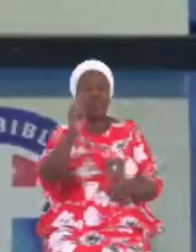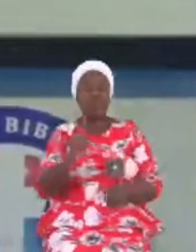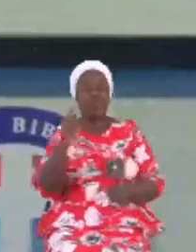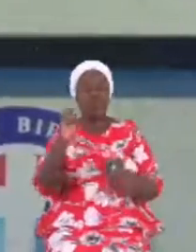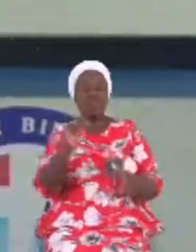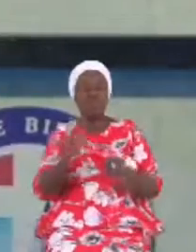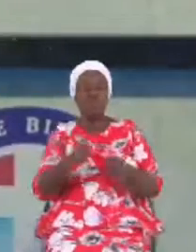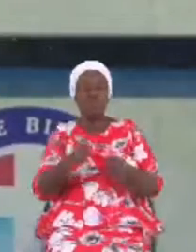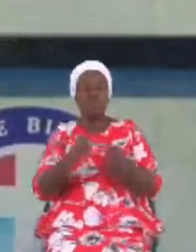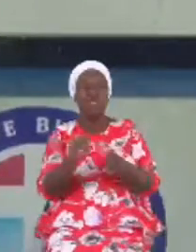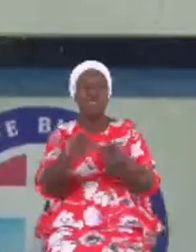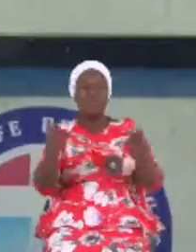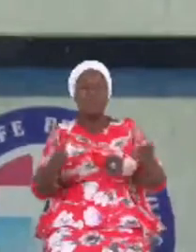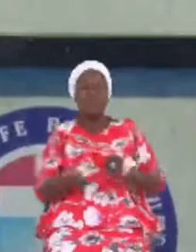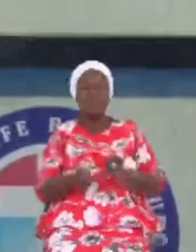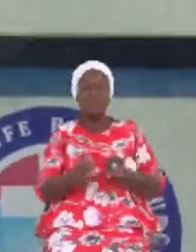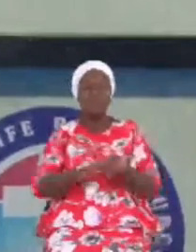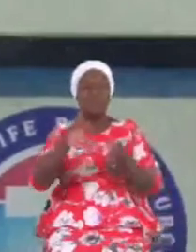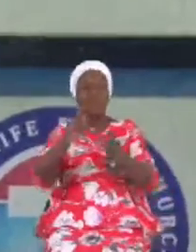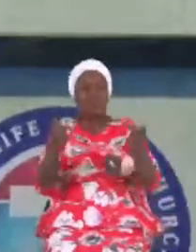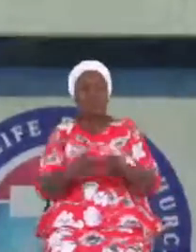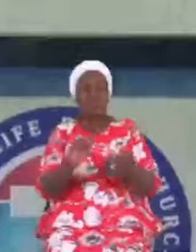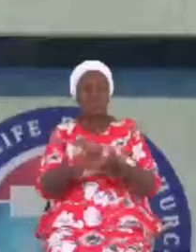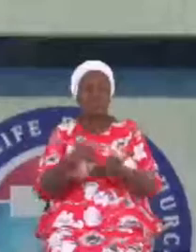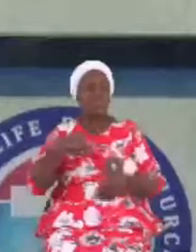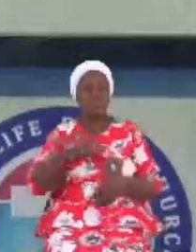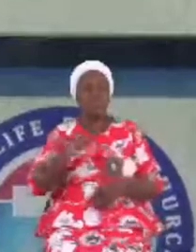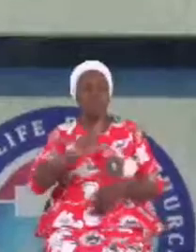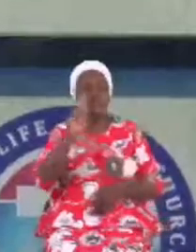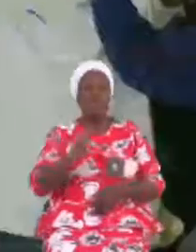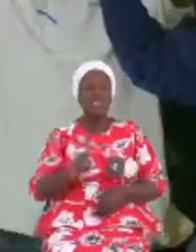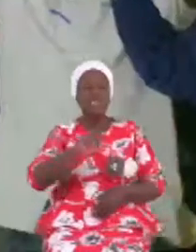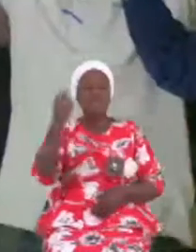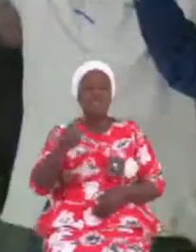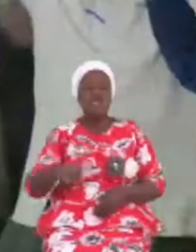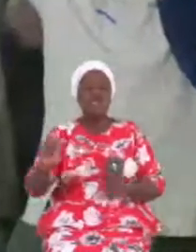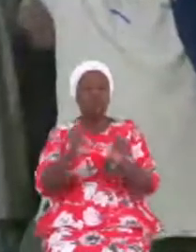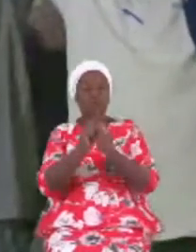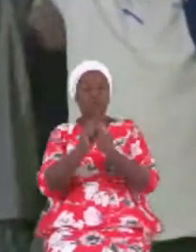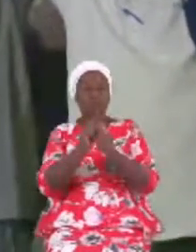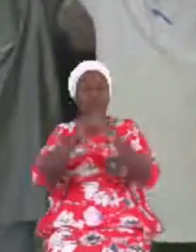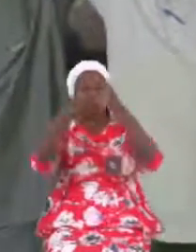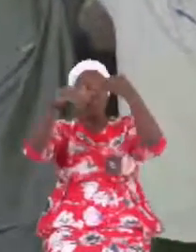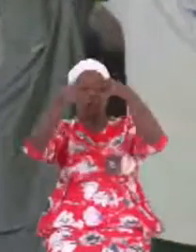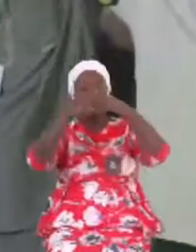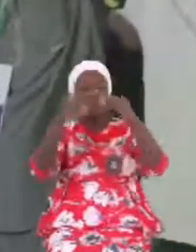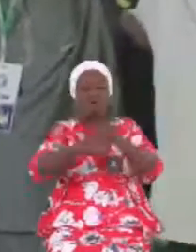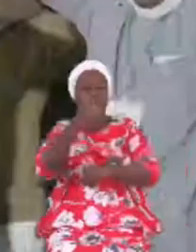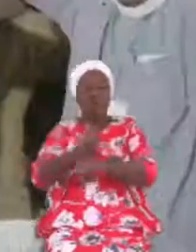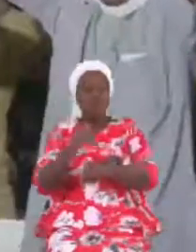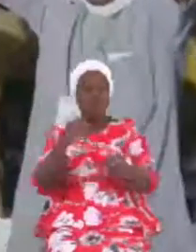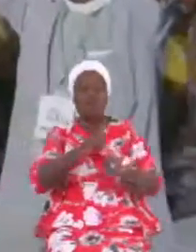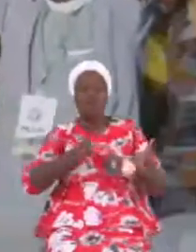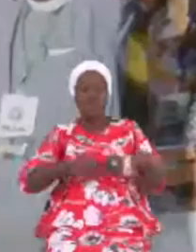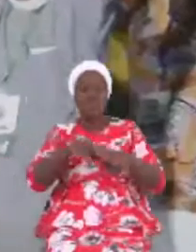dans ce lieu glorieux finalement, et nous passerons l'éternité avec toi au ciel. Confirme le Seigneur